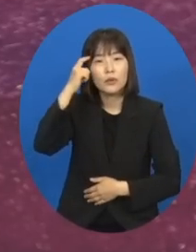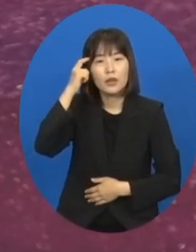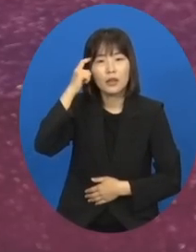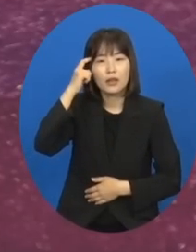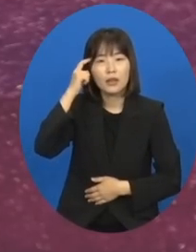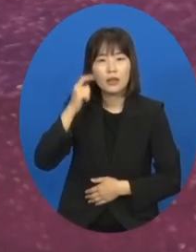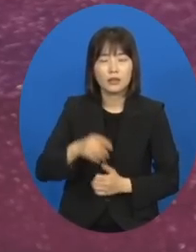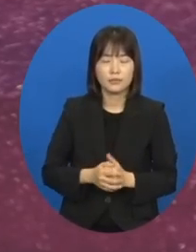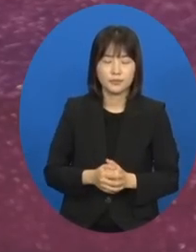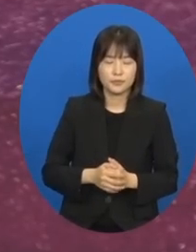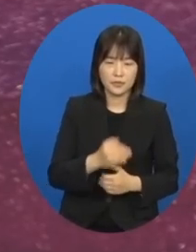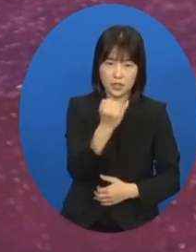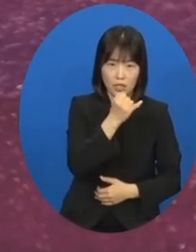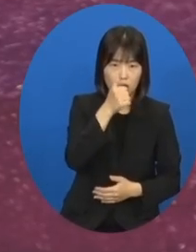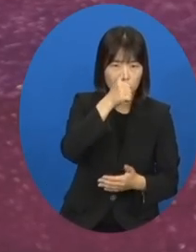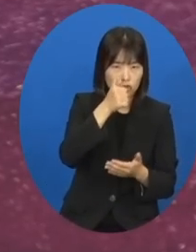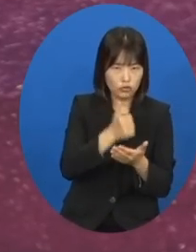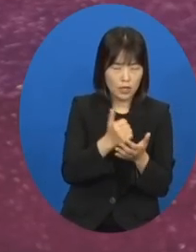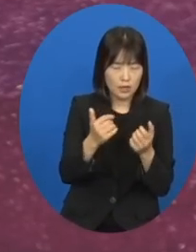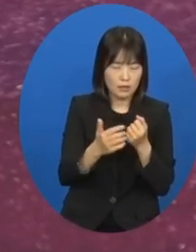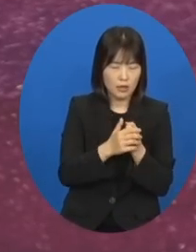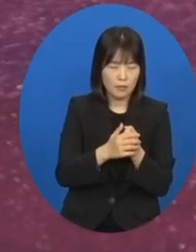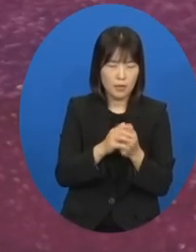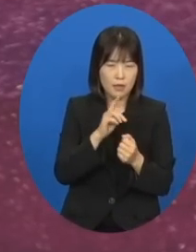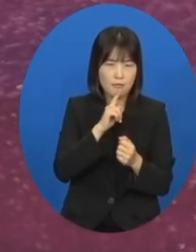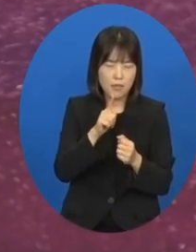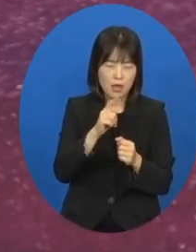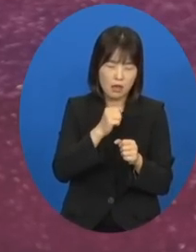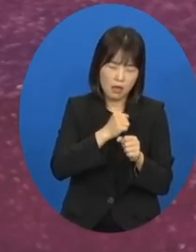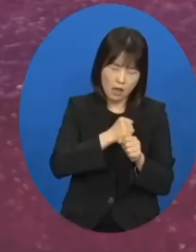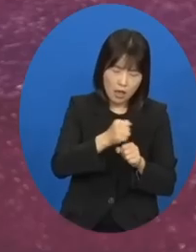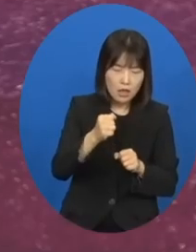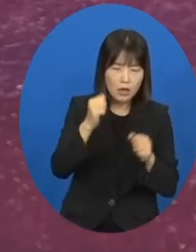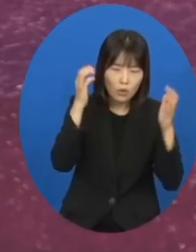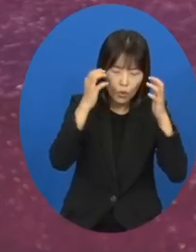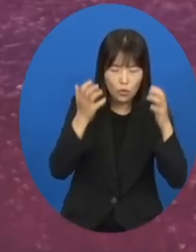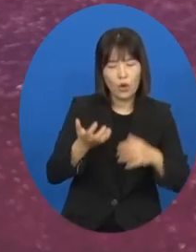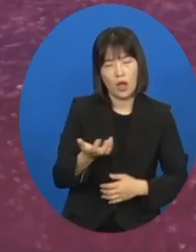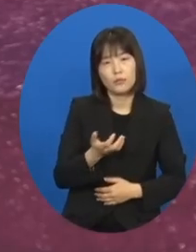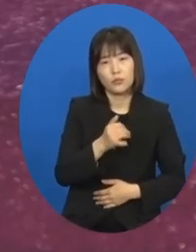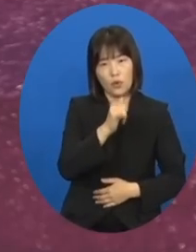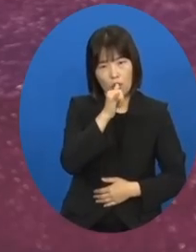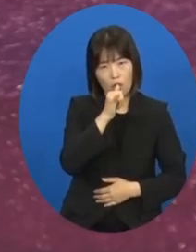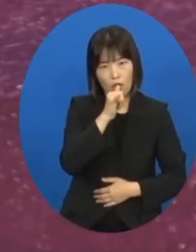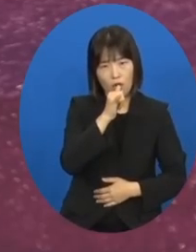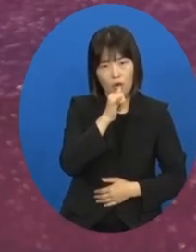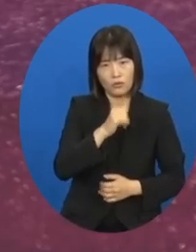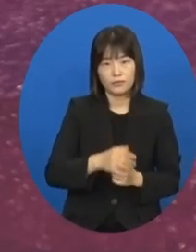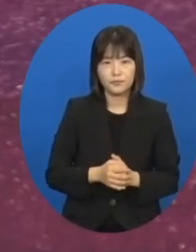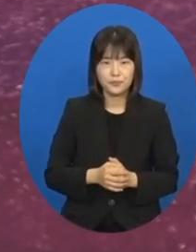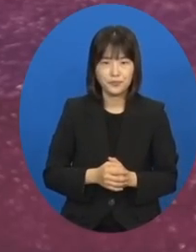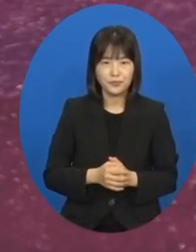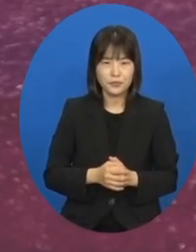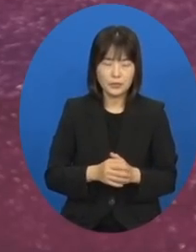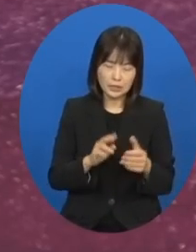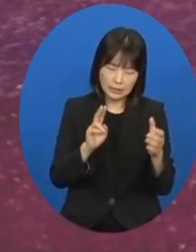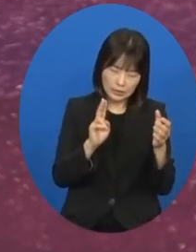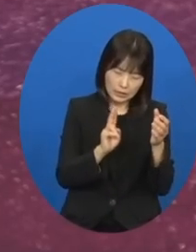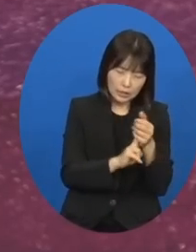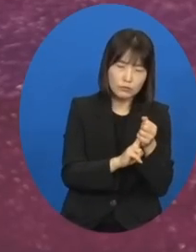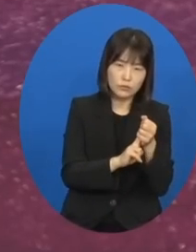죄로 인해서 말할 수 없는 고통의 과거에 있었을 거예요 그 아픔이 있었을 것입니다 말할 수 없는 감추어진